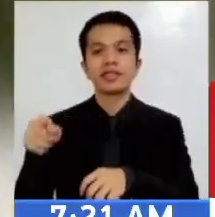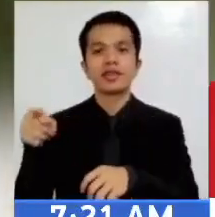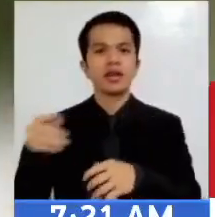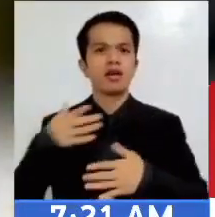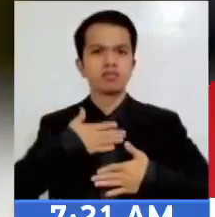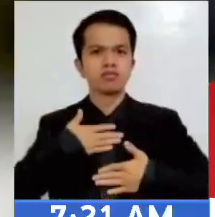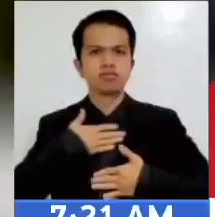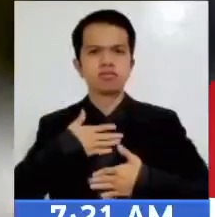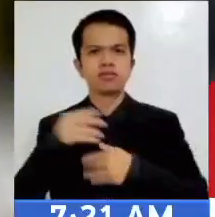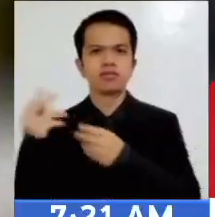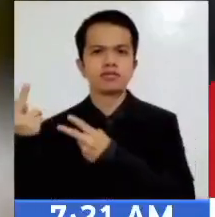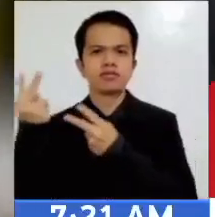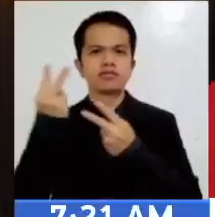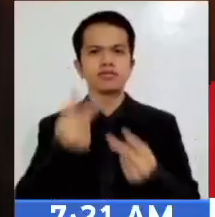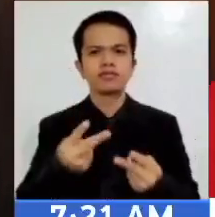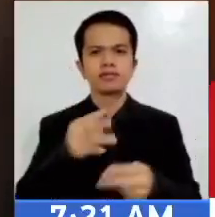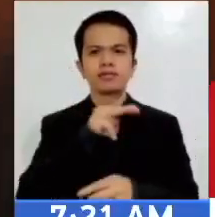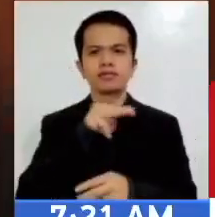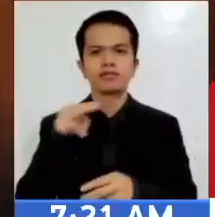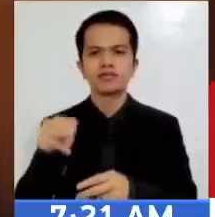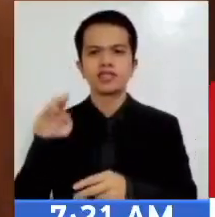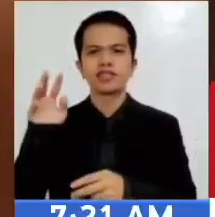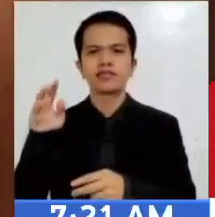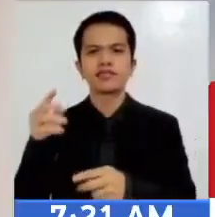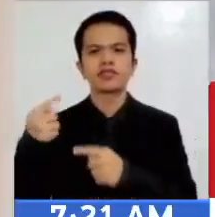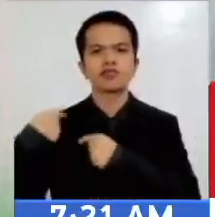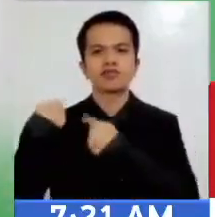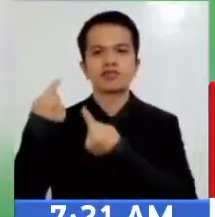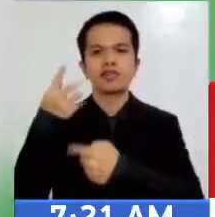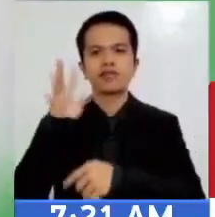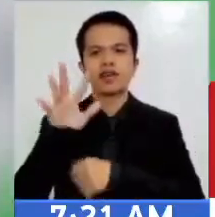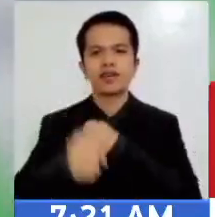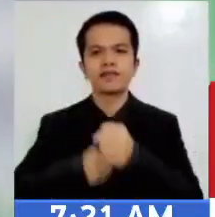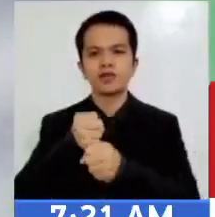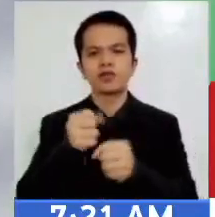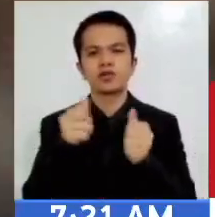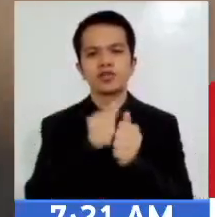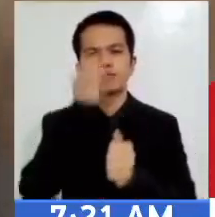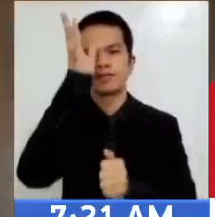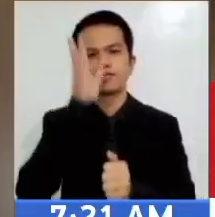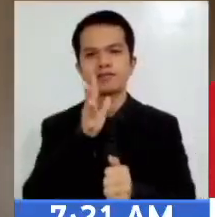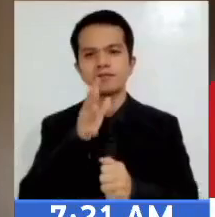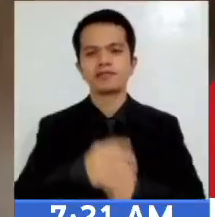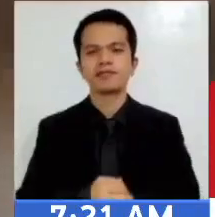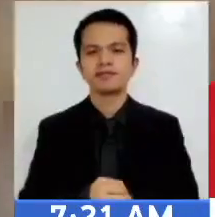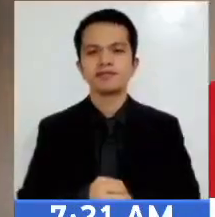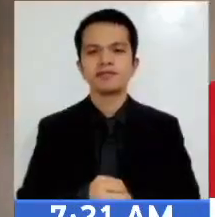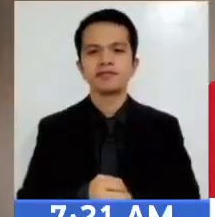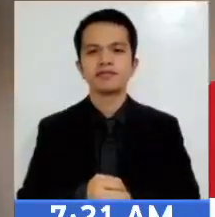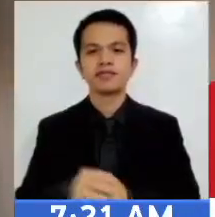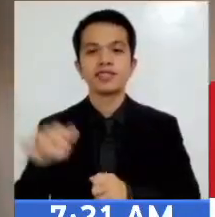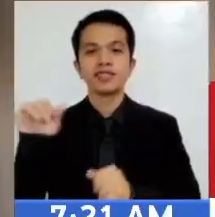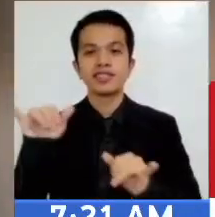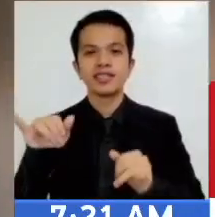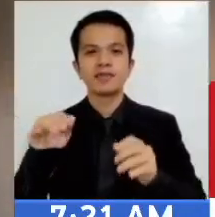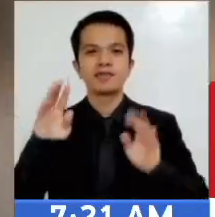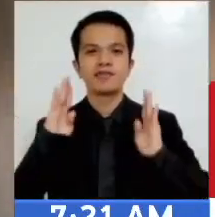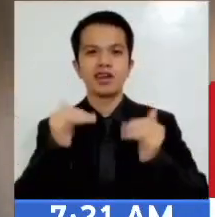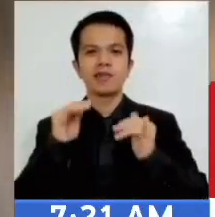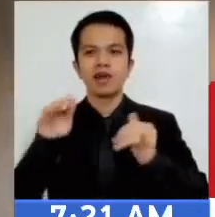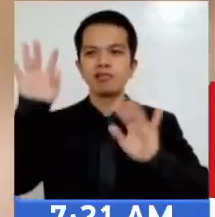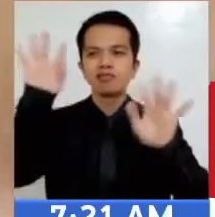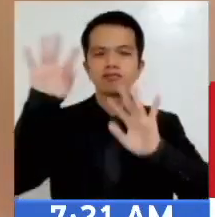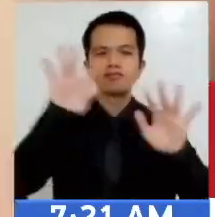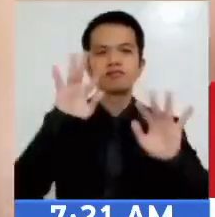Manila matapos ang 5 taon kasama ang kanyang mga magulang. Panay ang kaway ni Arbenay sa mga dating kabarangay. Highlight din ang kanyang visit